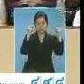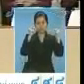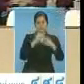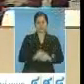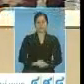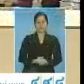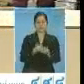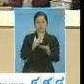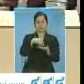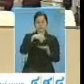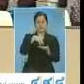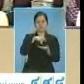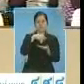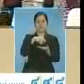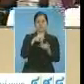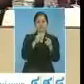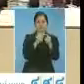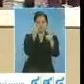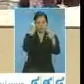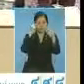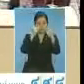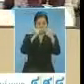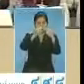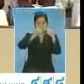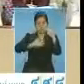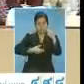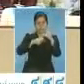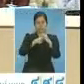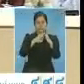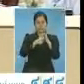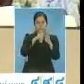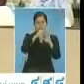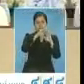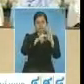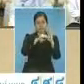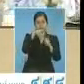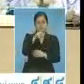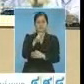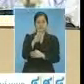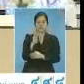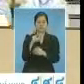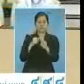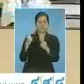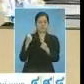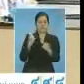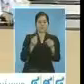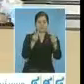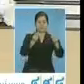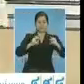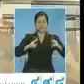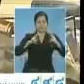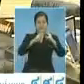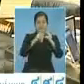รัตน์ได้นำเสนอหลักการและเหตุผลตลอดจนรายละเอียดร่างพระราชบัญญัติในการให้อำนาจกระทรวงการคลัง